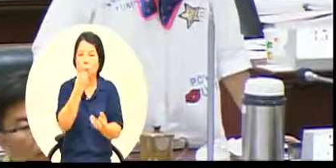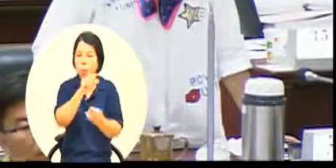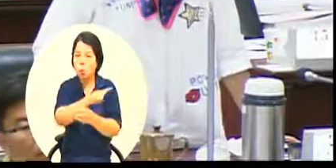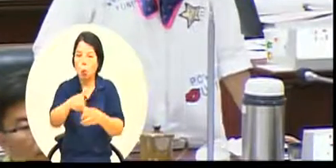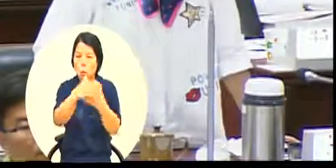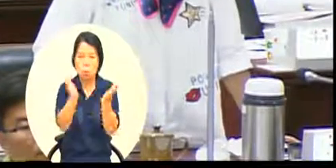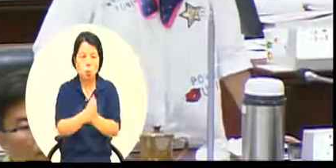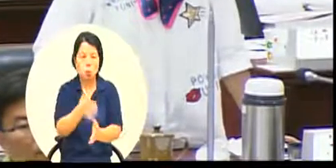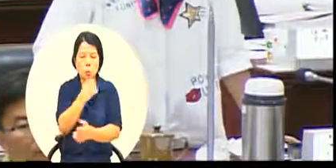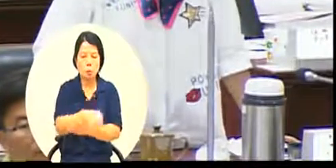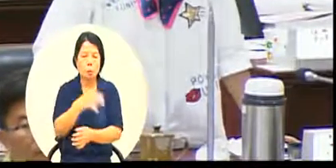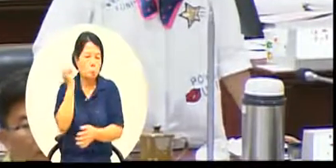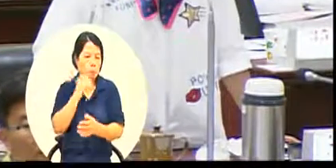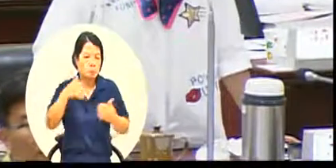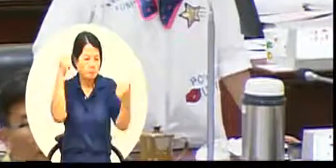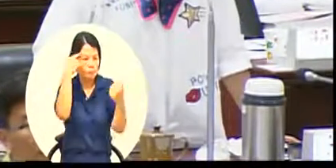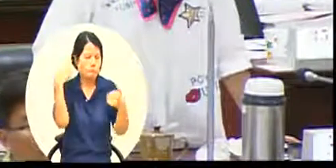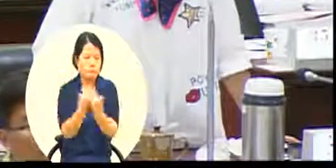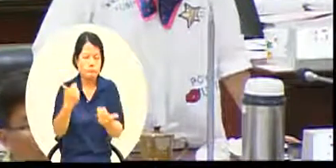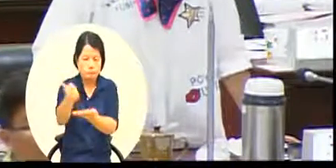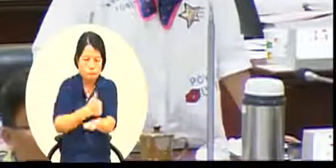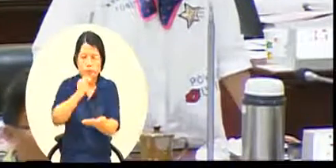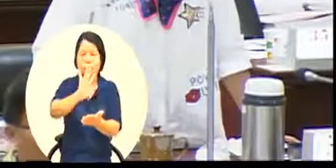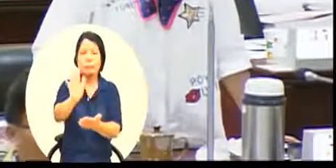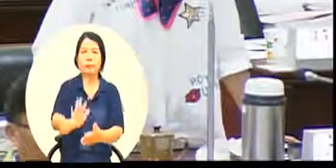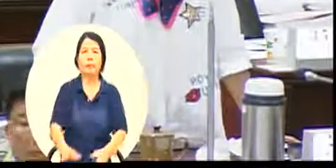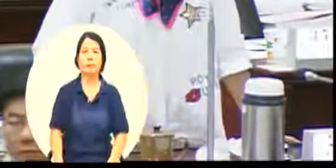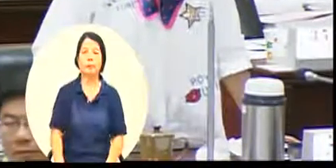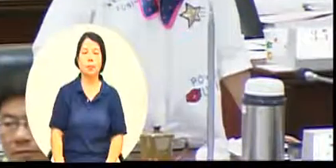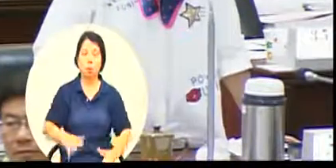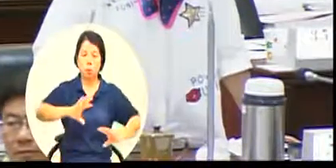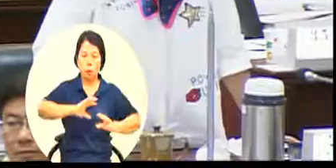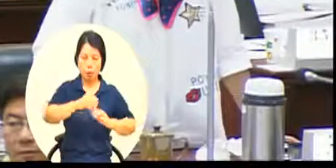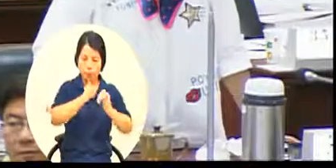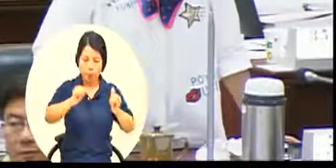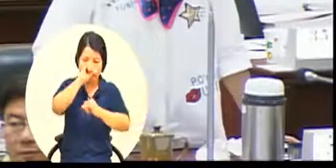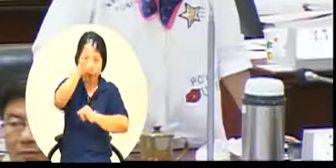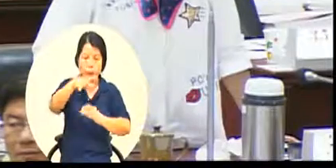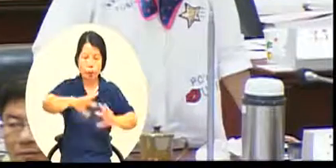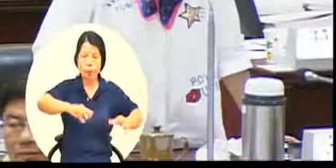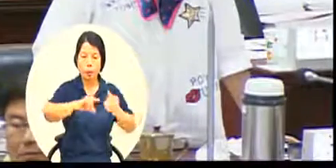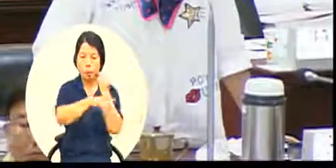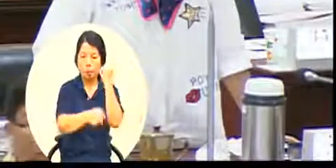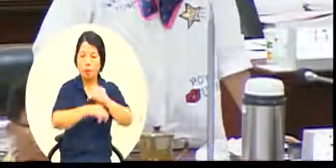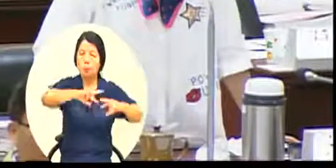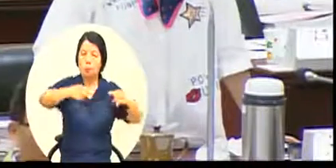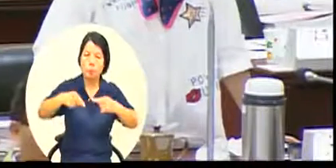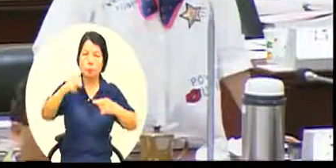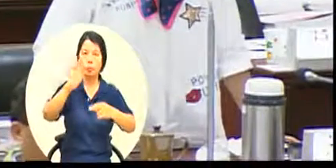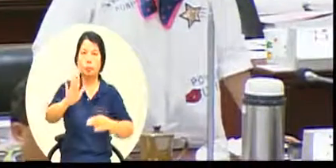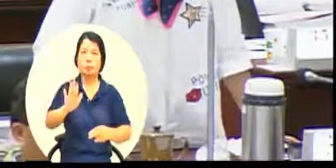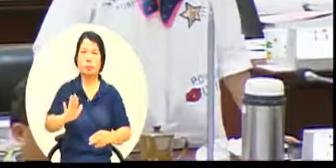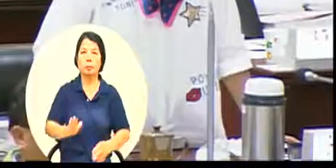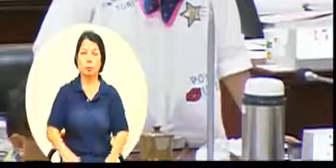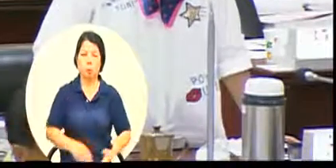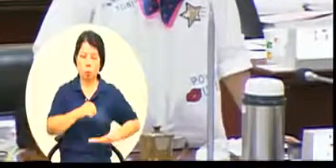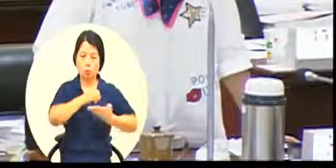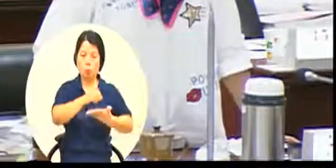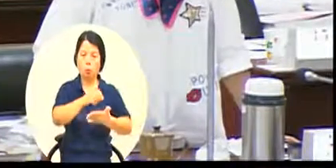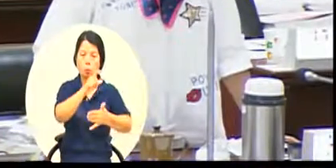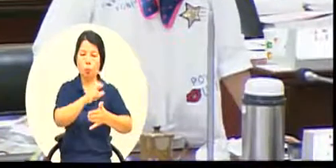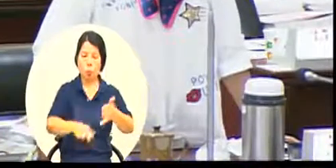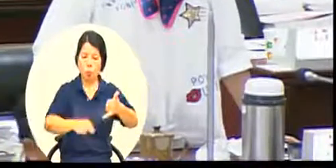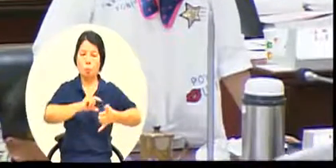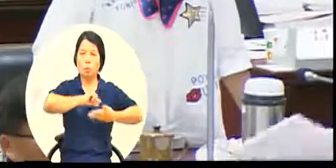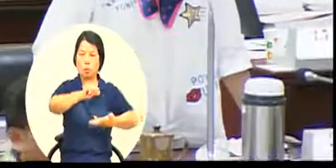意进来的。那今天国民党团呢，有提出了一个修正法案的这个提案。那因